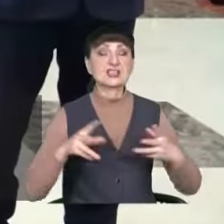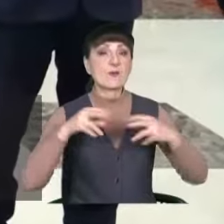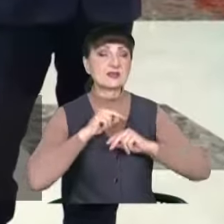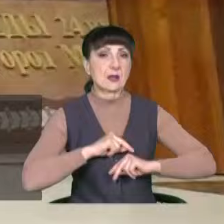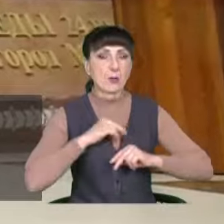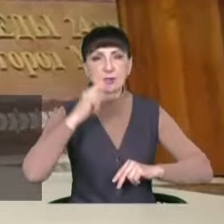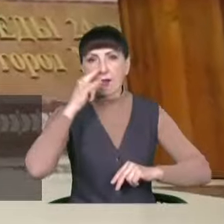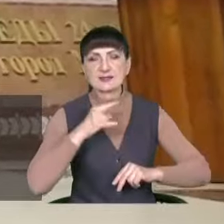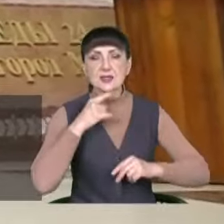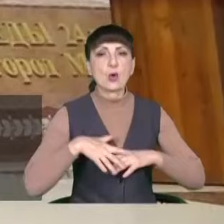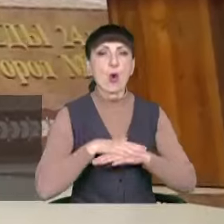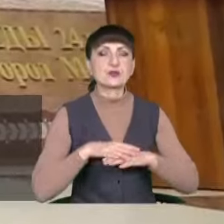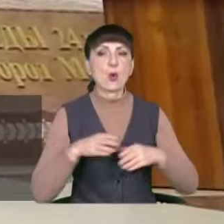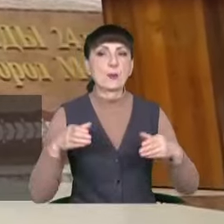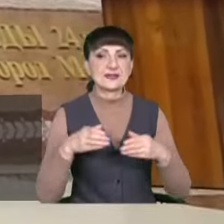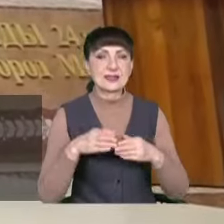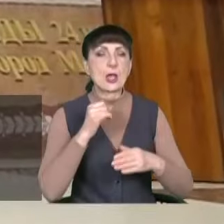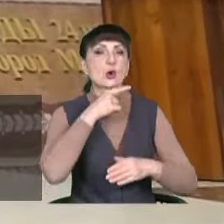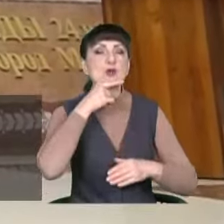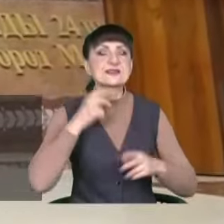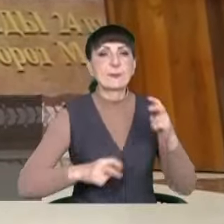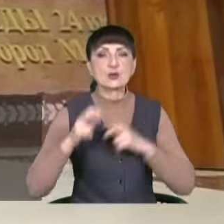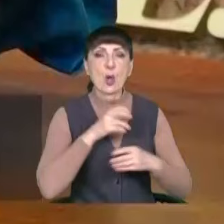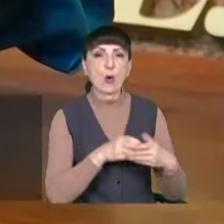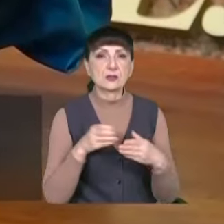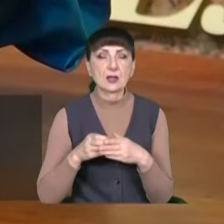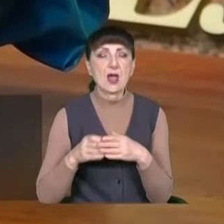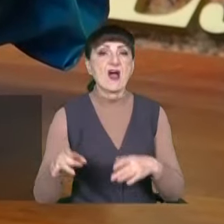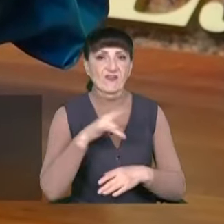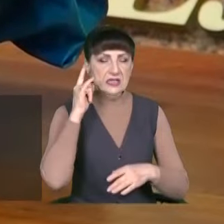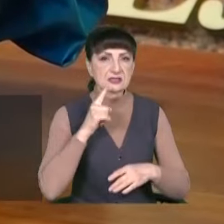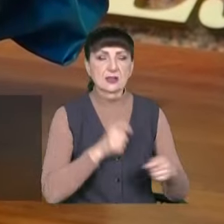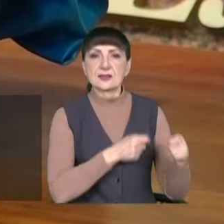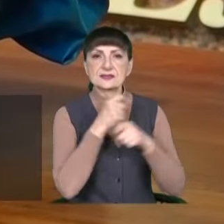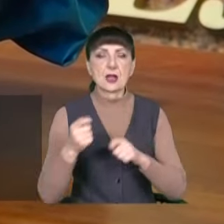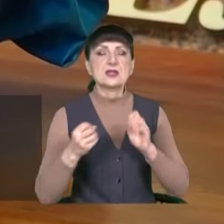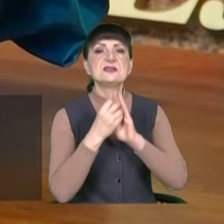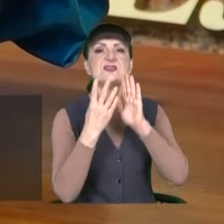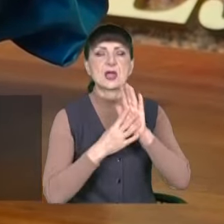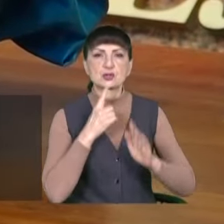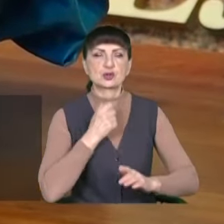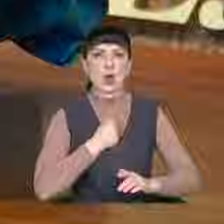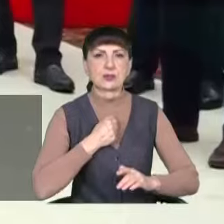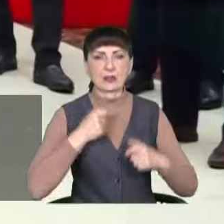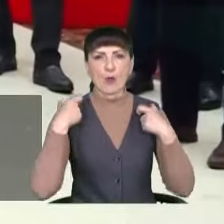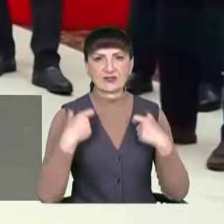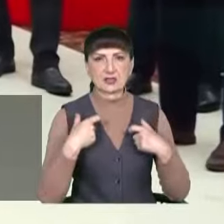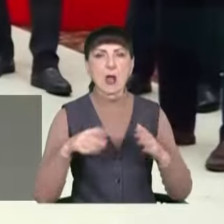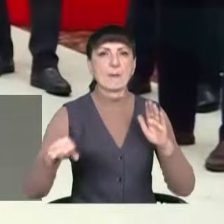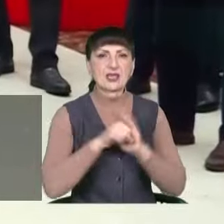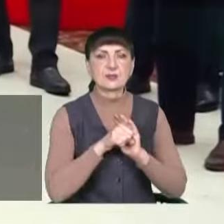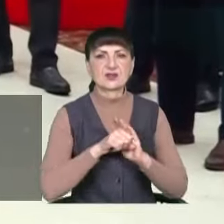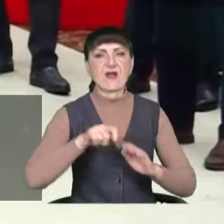работе Казахстанского общественного объединения и российских поисковых отрядов, в республику доставили останки 19 солдат и офицеров, погибших в